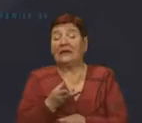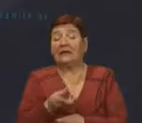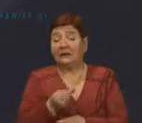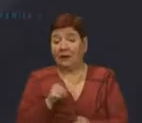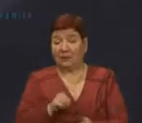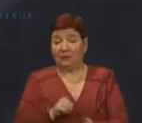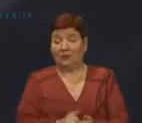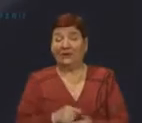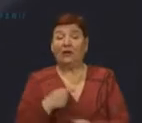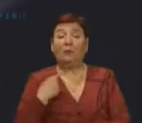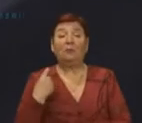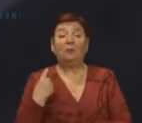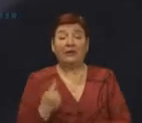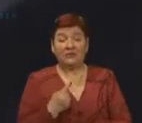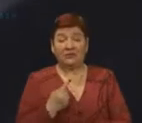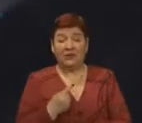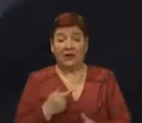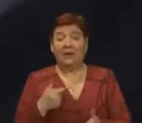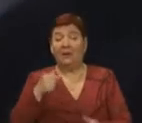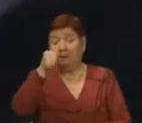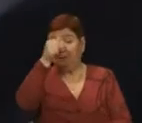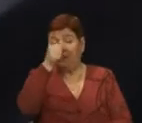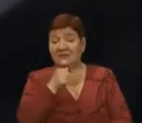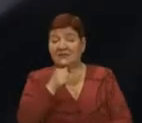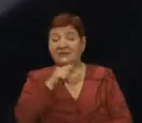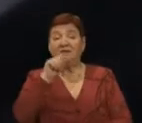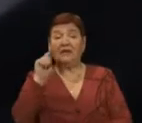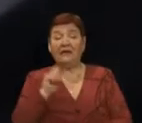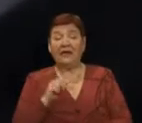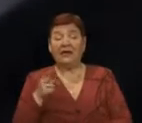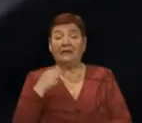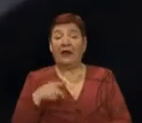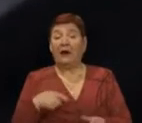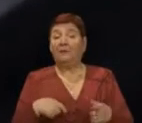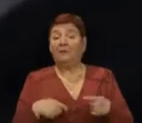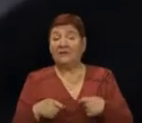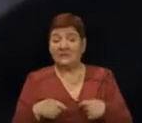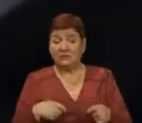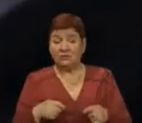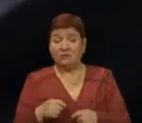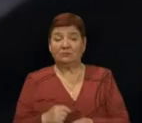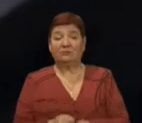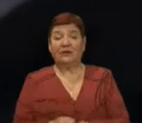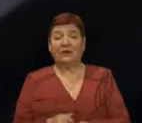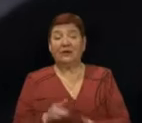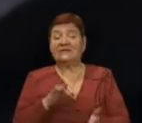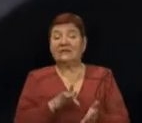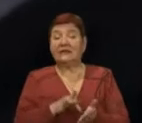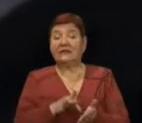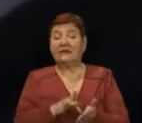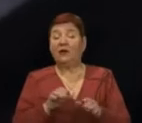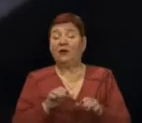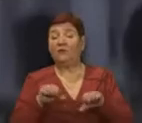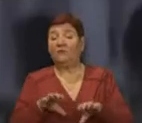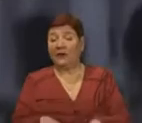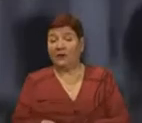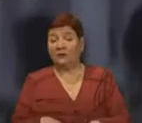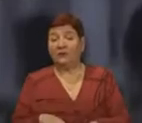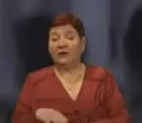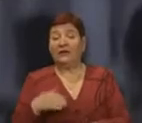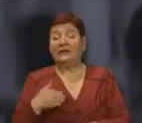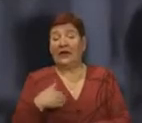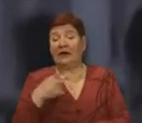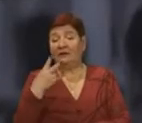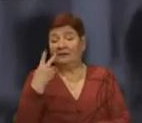ви знаєте, що в перші місяць війни для бізнесу центральною владою були